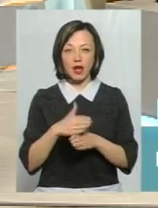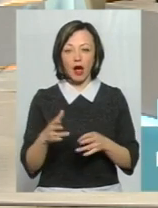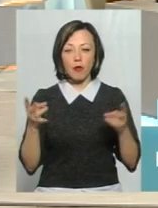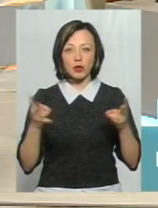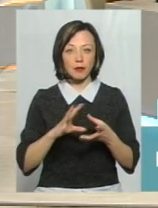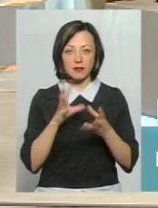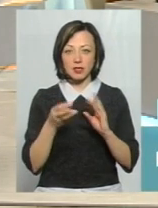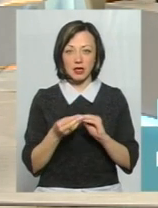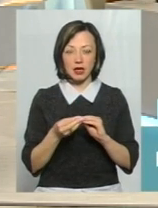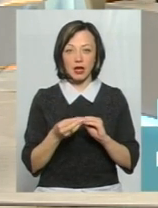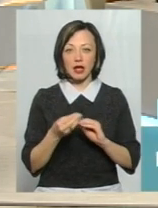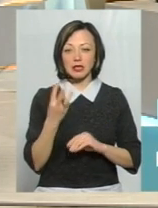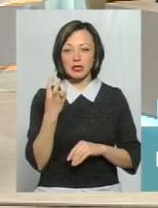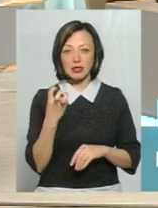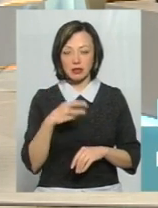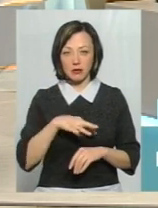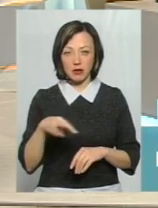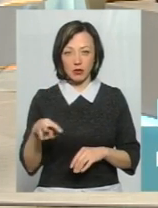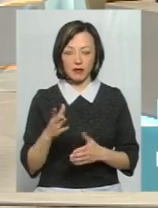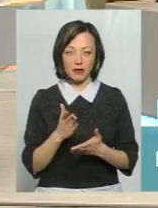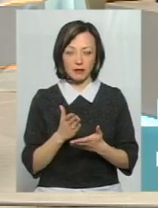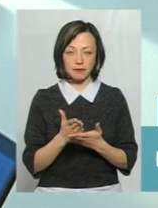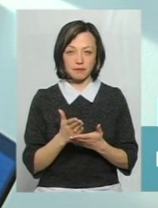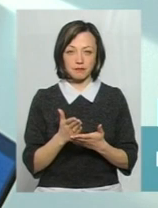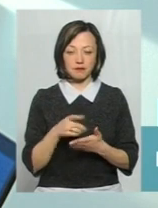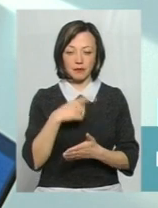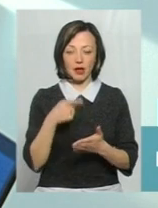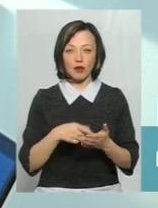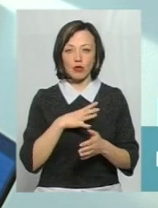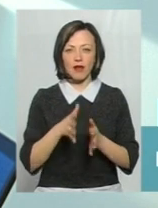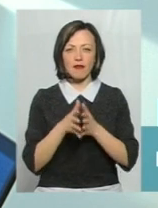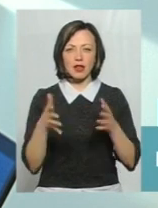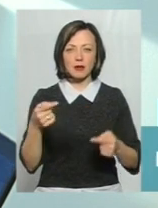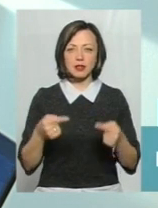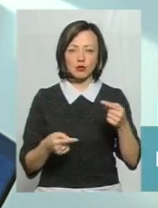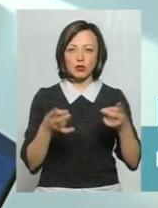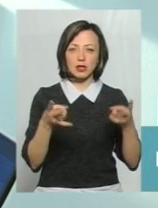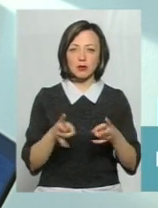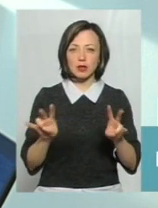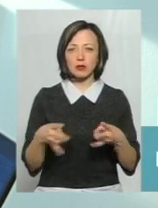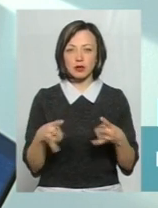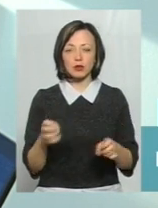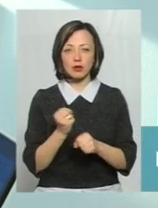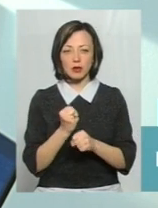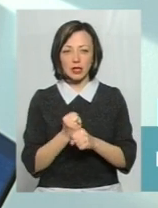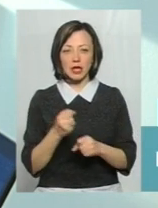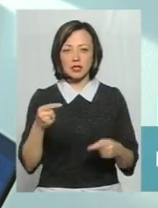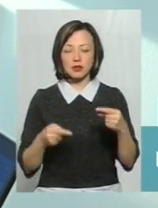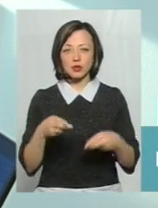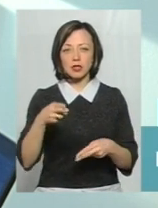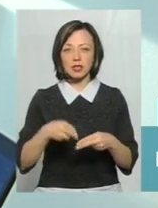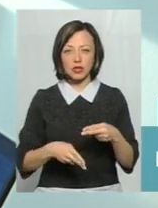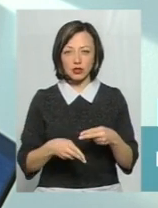потреба взагалі десь 1 300 000. Ну, була дуже велика дискусія, потрібно чи не потрібно це зробити. Вона, дискусія,